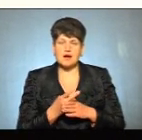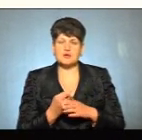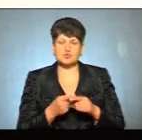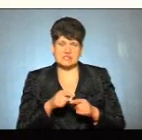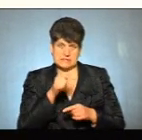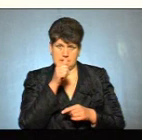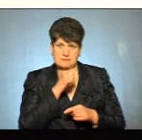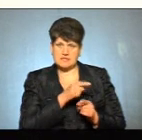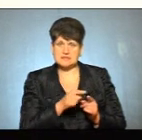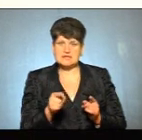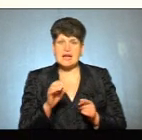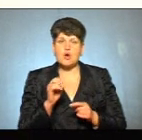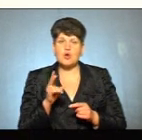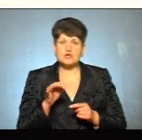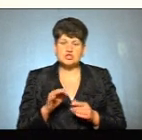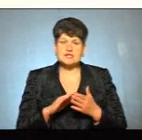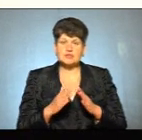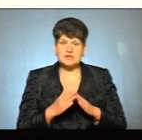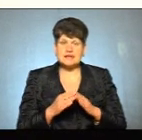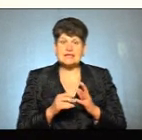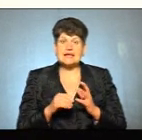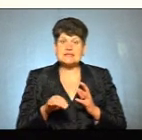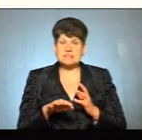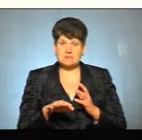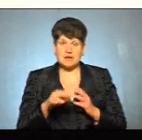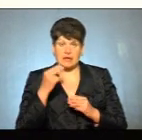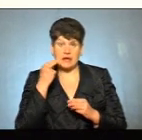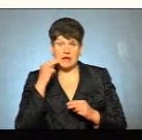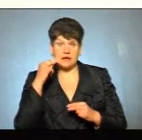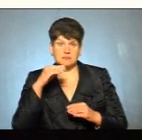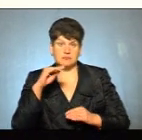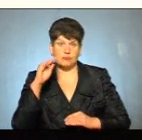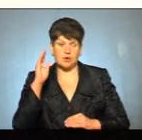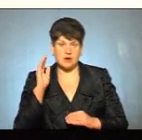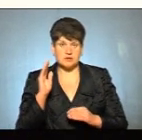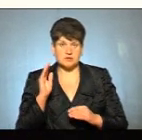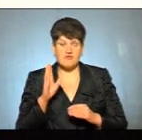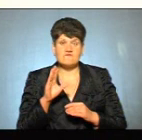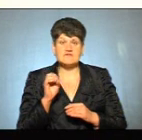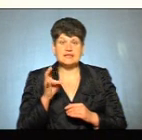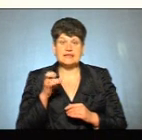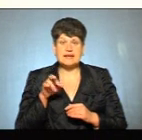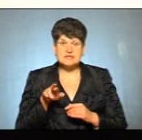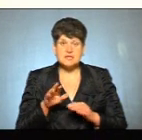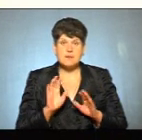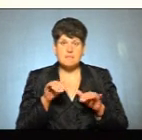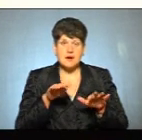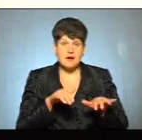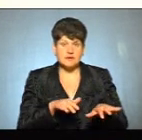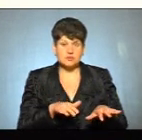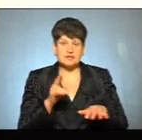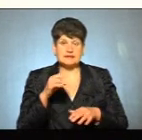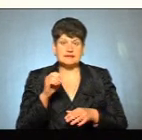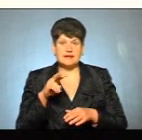місяці, екологічна ситуація на землі набагато краще покращилася. В Венеції